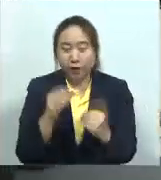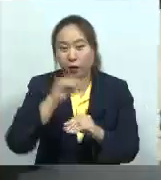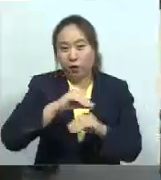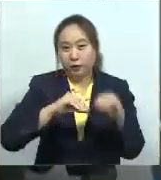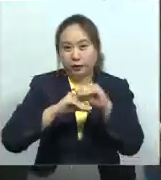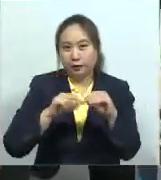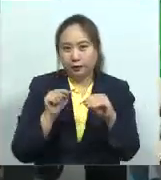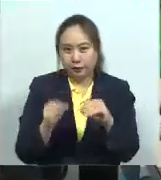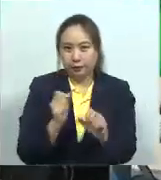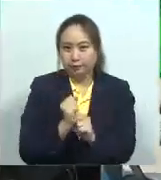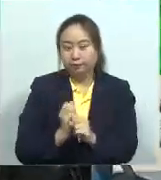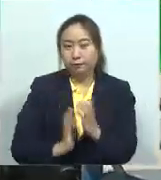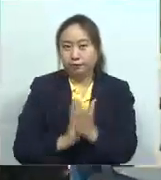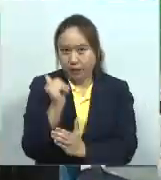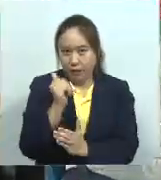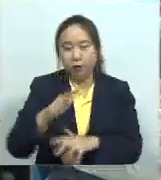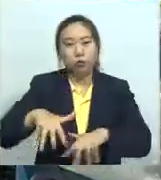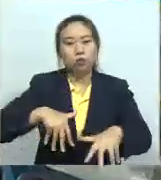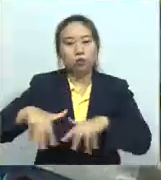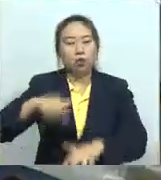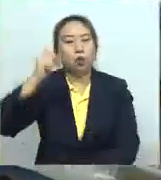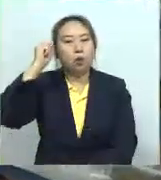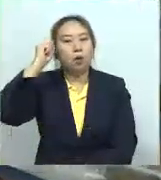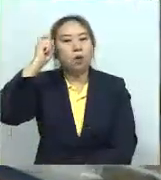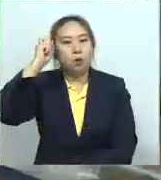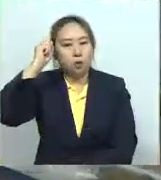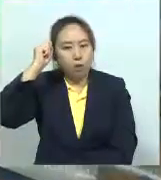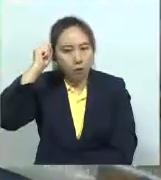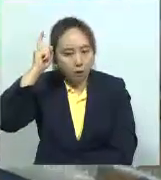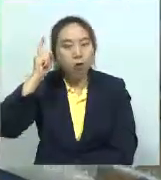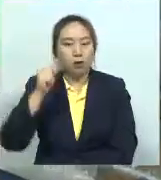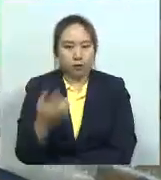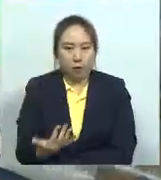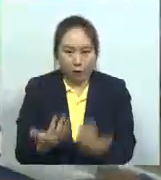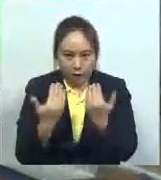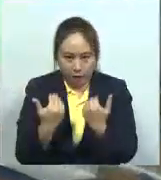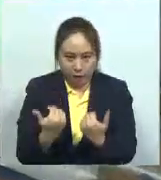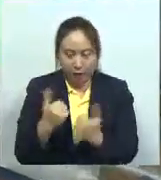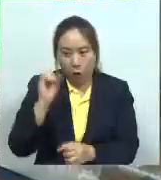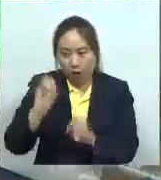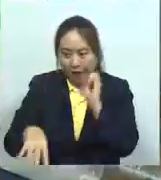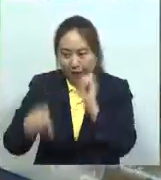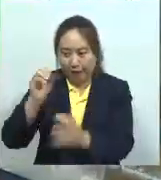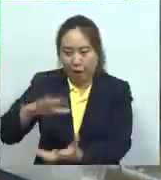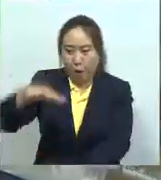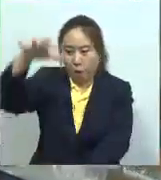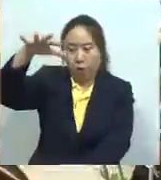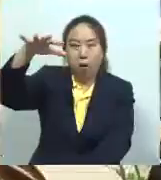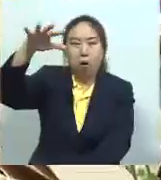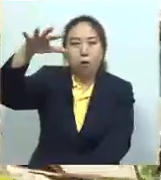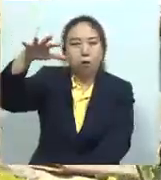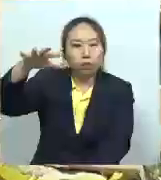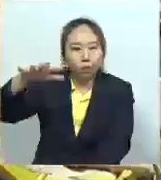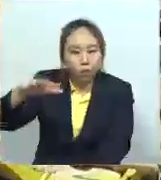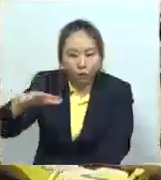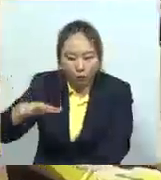การนี้ทำให้คนในชุมชนเกิดความเข้าใจว่าแท้จริงแล้วปริมาณขยะที่ต้องนำมากำจัดมีปริมาณลดน้อยลงมากหากได้ทำ